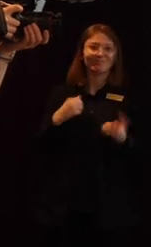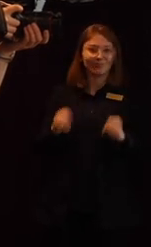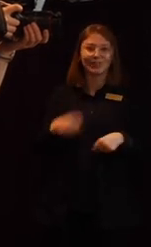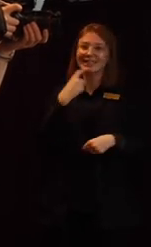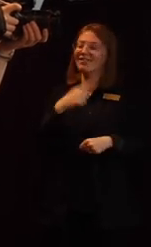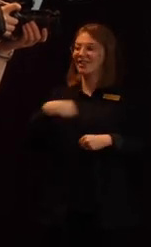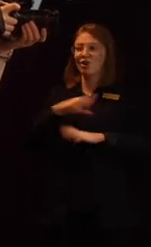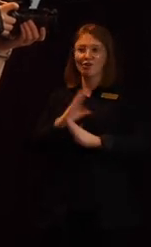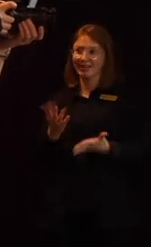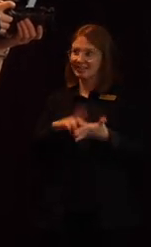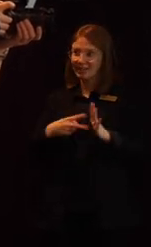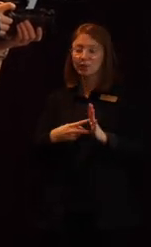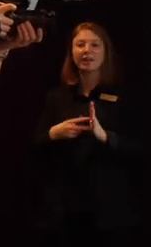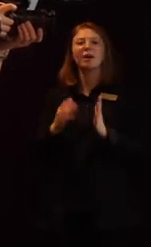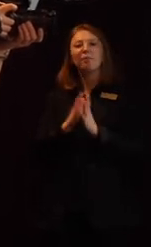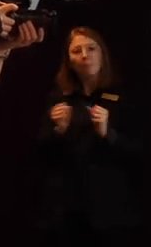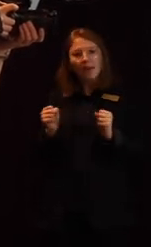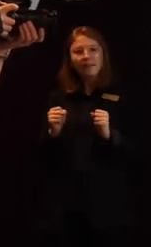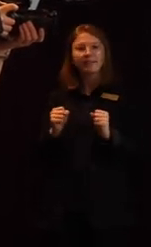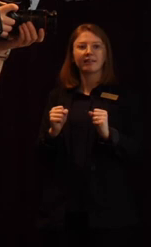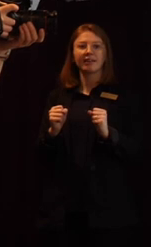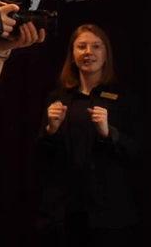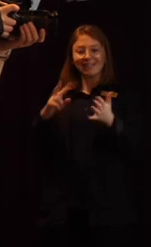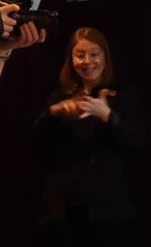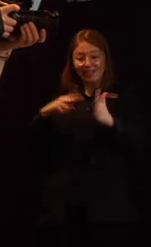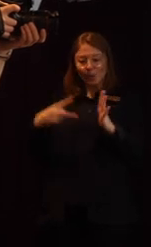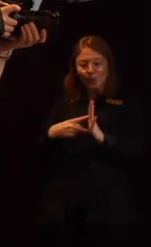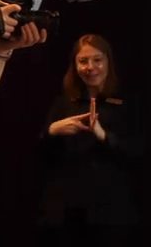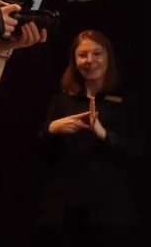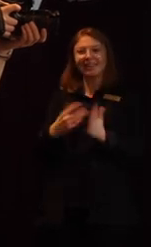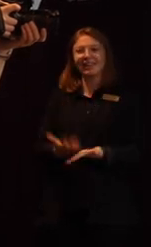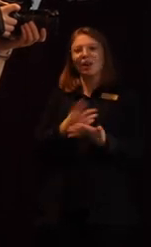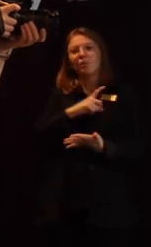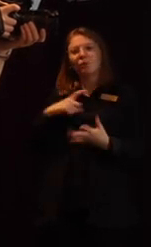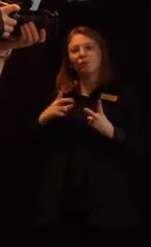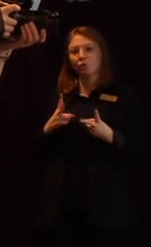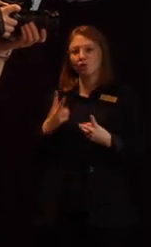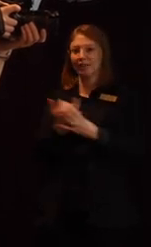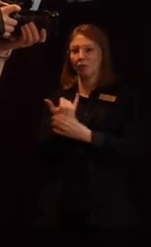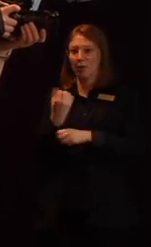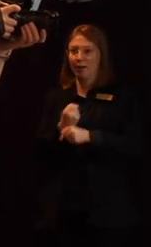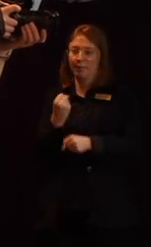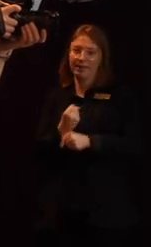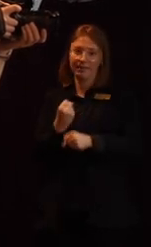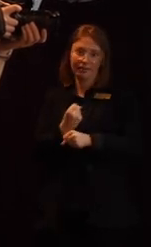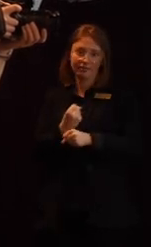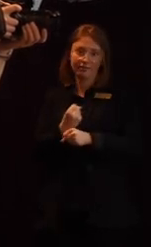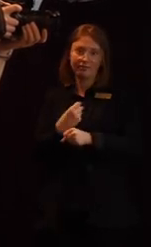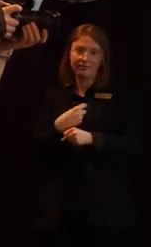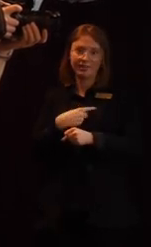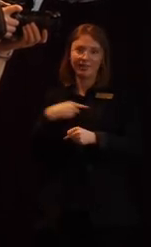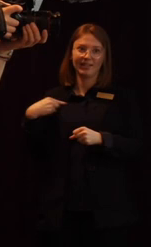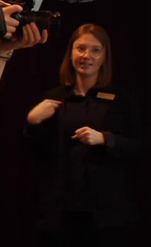som måste liksom spela roll, och vi behöver säga att strategi hjälper oss i det arbetet. Så att den liksom, ja, att den fångar upp det arbete vi gör, vi ska inte låta den